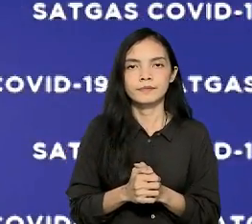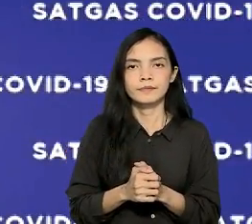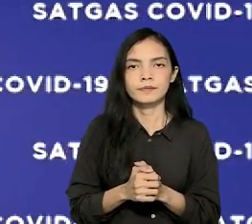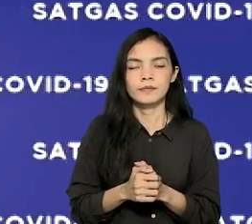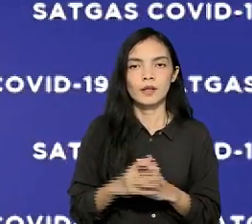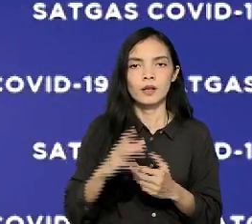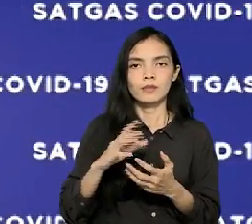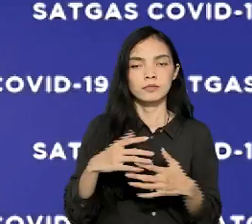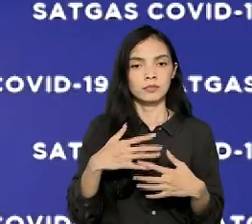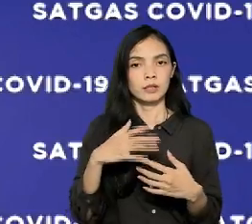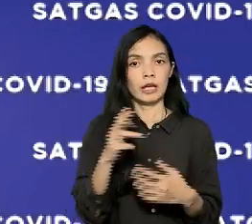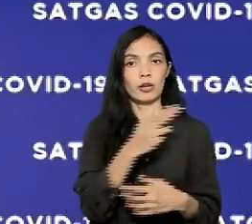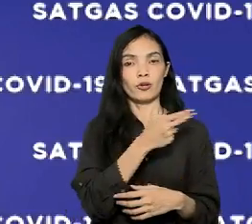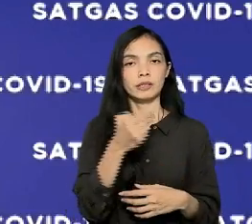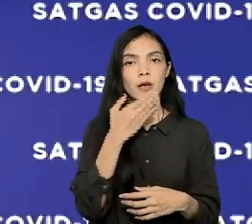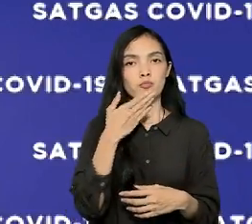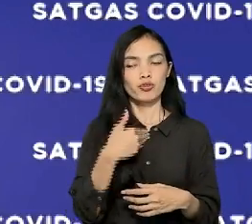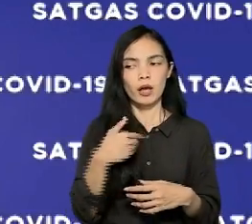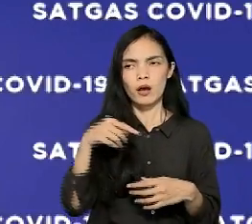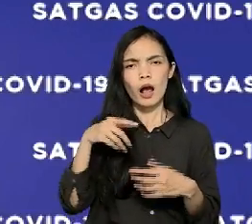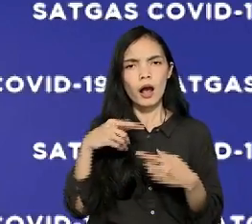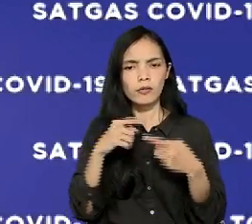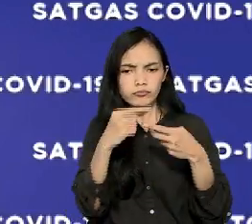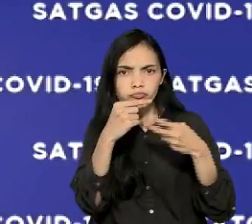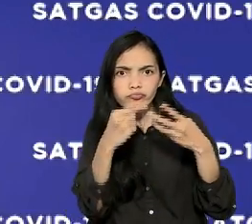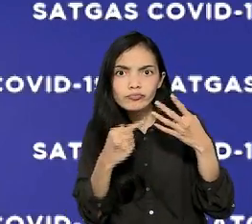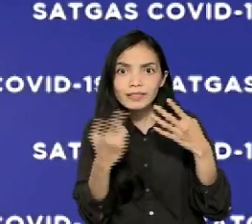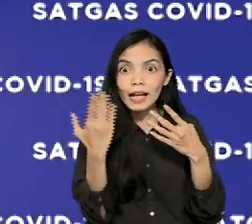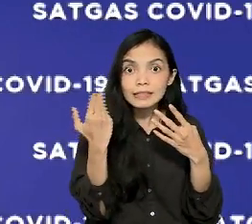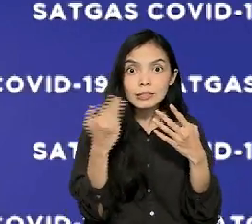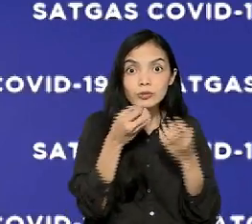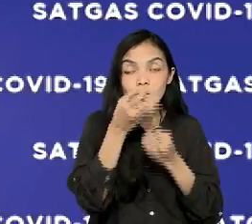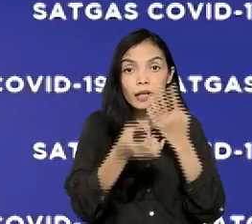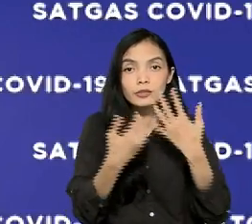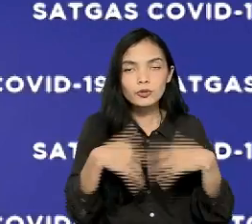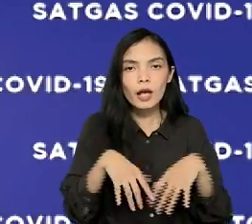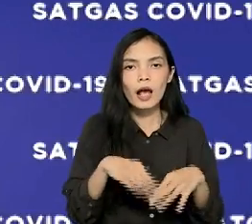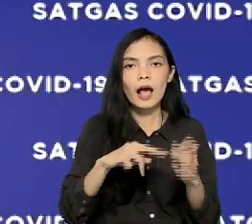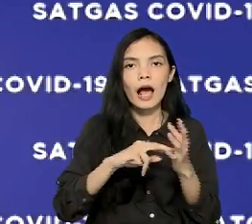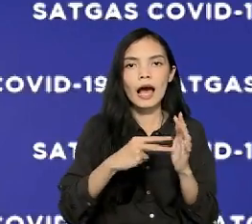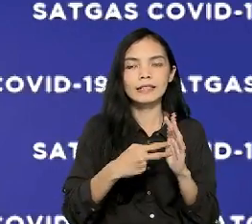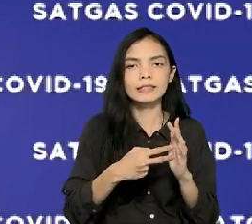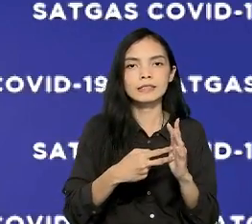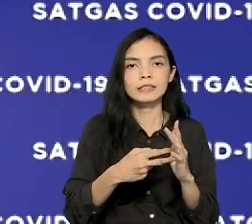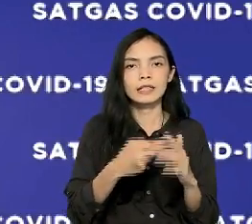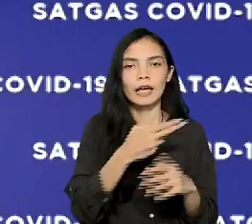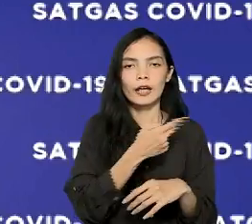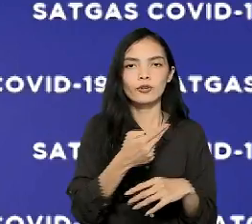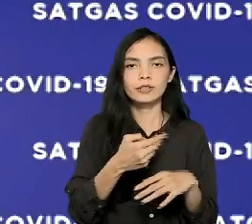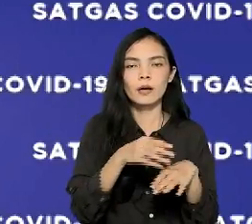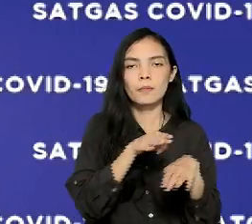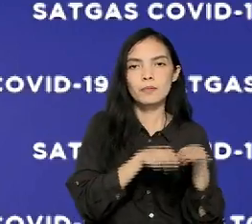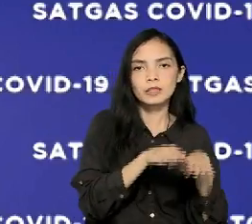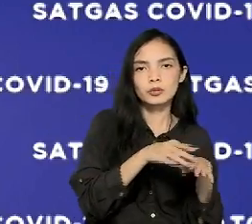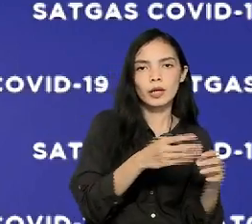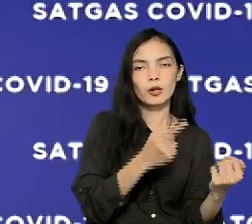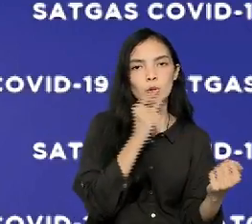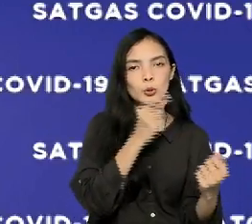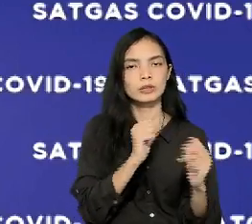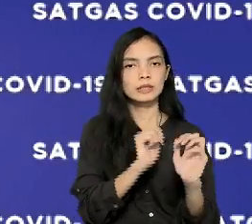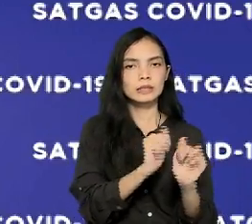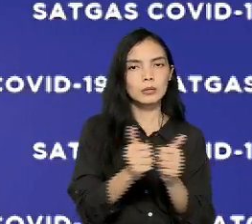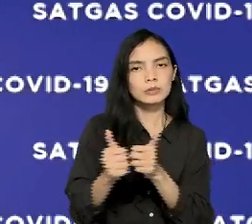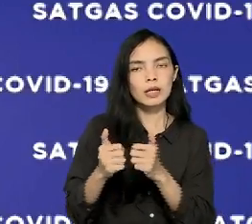Semua modal yang kita miliki dan berhasil kita tingkatkan ini menunjukkan kemampuan adaptasi, kesigapan,